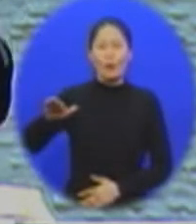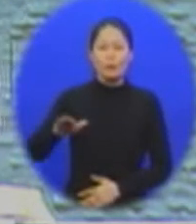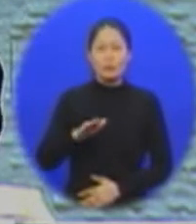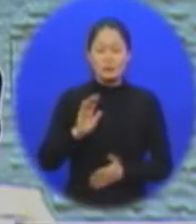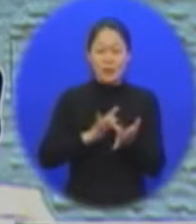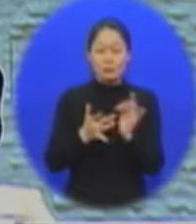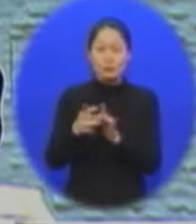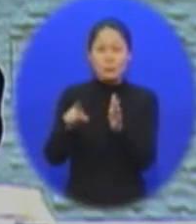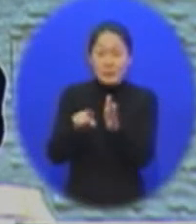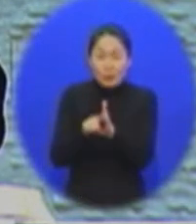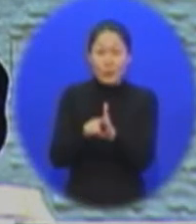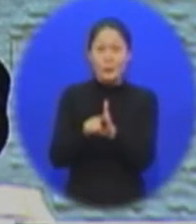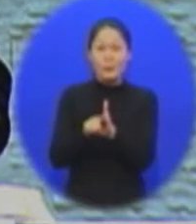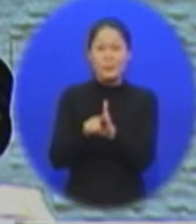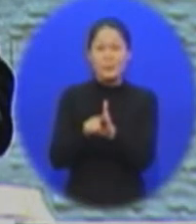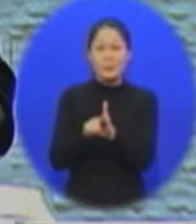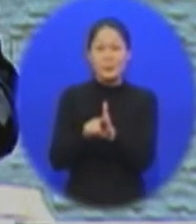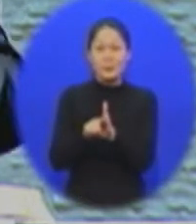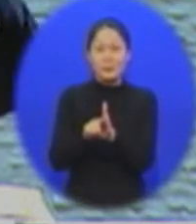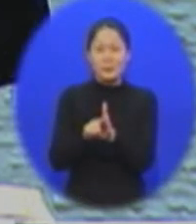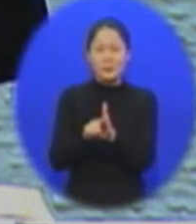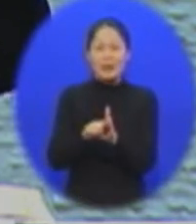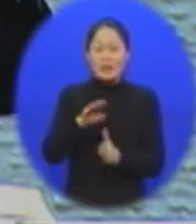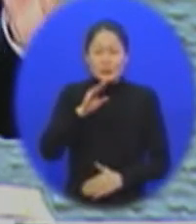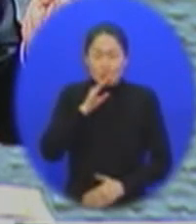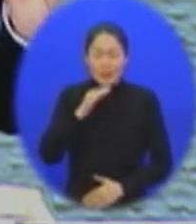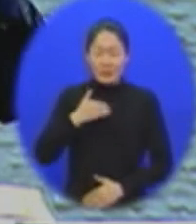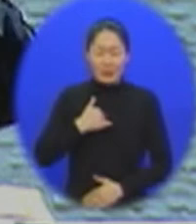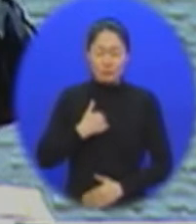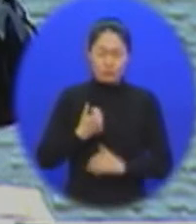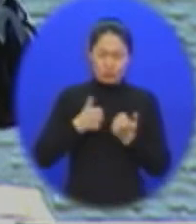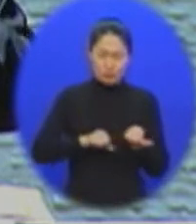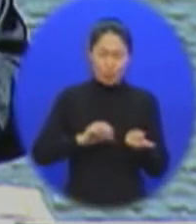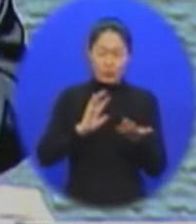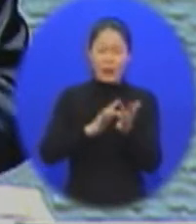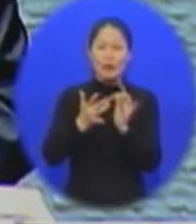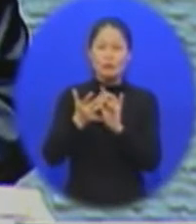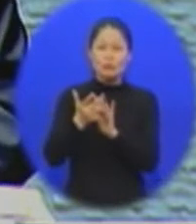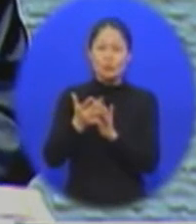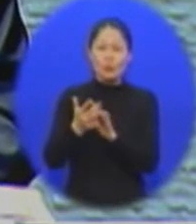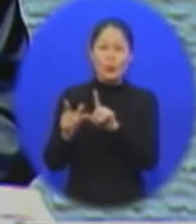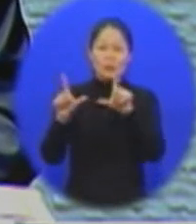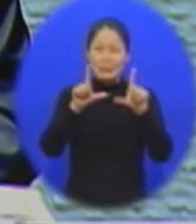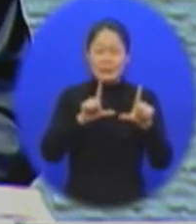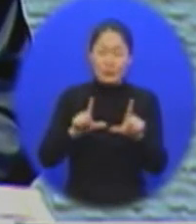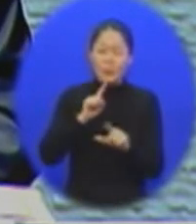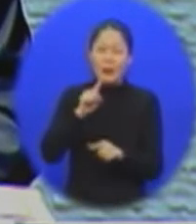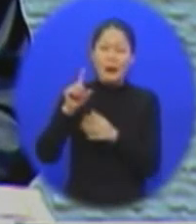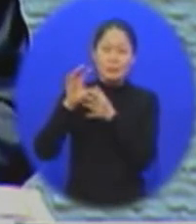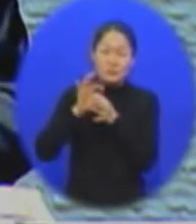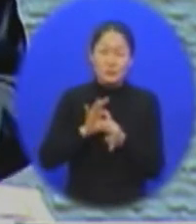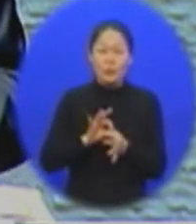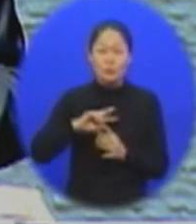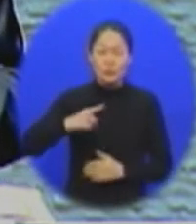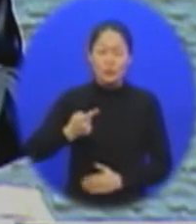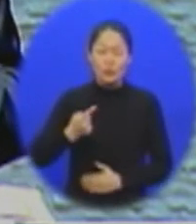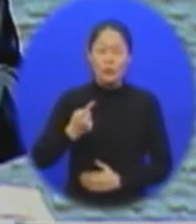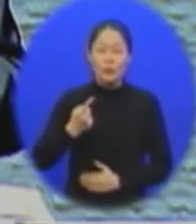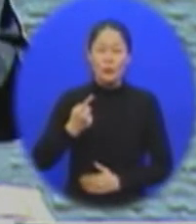예수를 믿으시고 정말 나는 죽고 예수를 산다고 하면서도 여전히